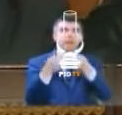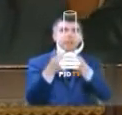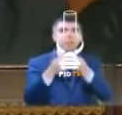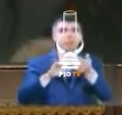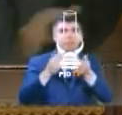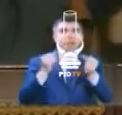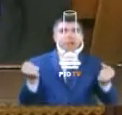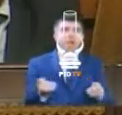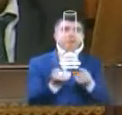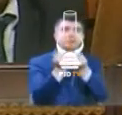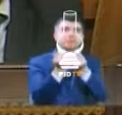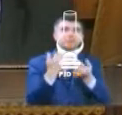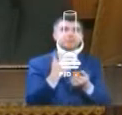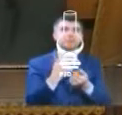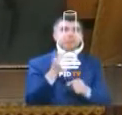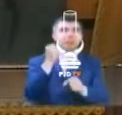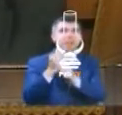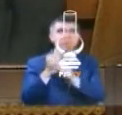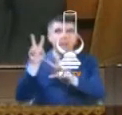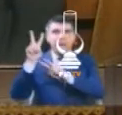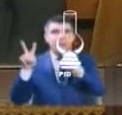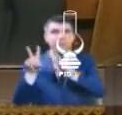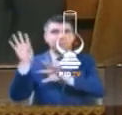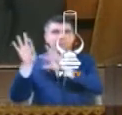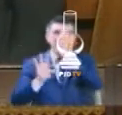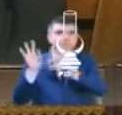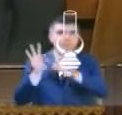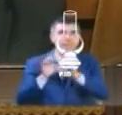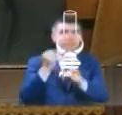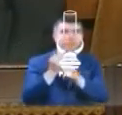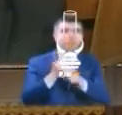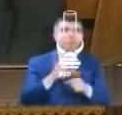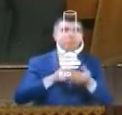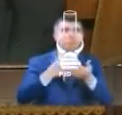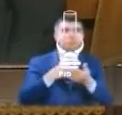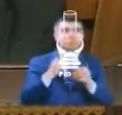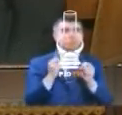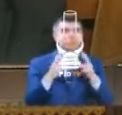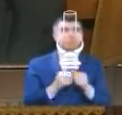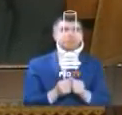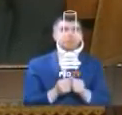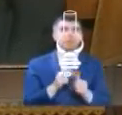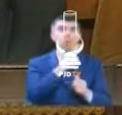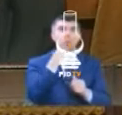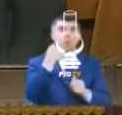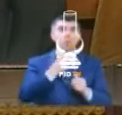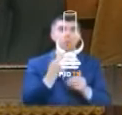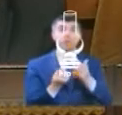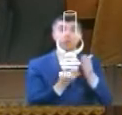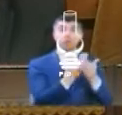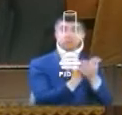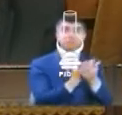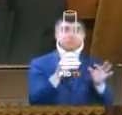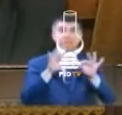الخام وعلى المستوى التشغيل اليد العامله وكذلك مشاركتها في النسيج الاقتصادي. ولقد اتخذت الحكومه عده اجراءات على